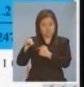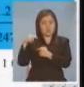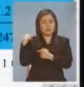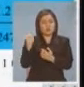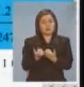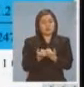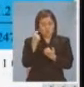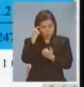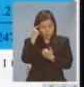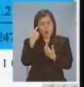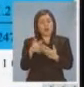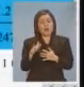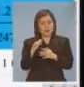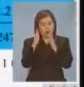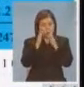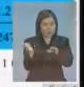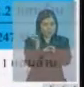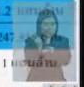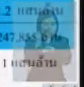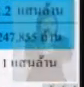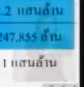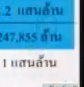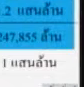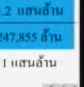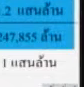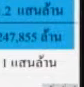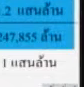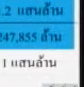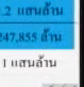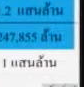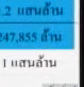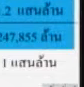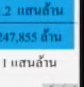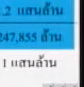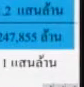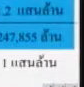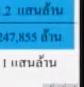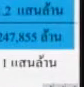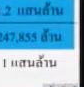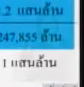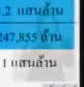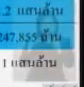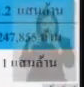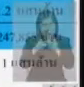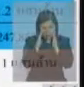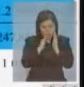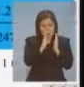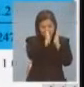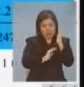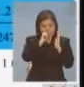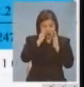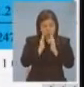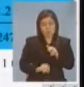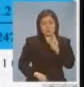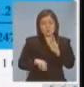พราะฉะนั้นเรารู้อยู่แล้วค่ะว่าจำนวนผู้โดยสารที่ไปที่เชียงใหม่มีอยู่ทั้งปีเนี่ยตกอยู่ที่ประมาณ4ล้านคนและเป็นคนในประเทศที่ประมาณ3